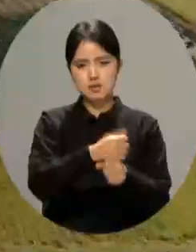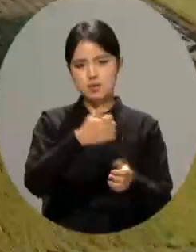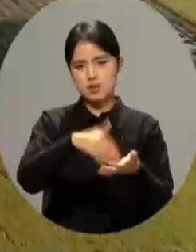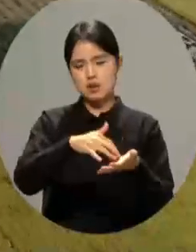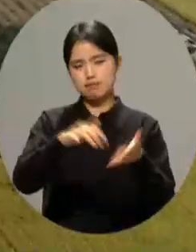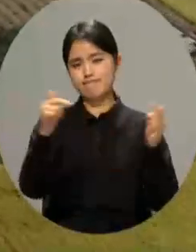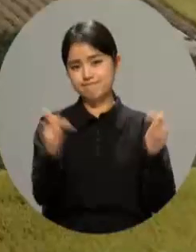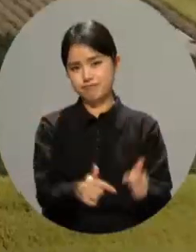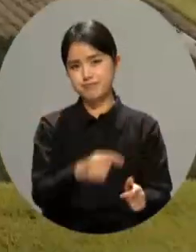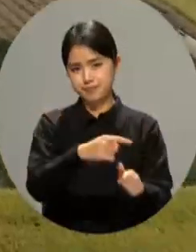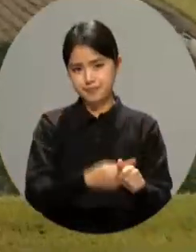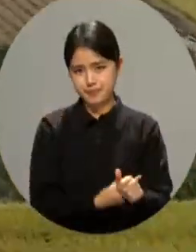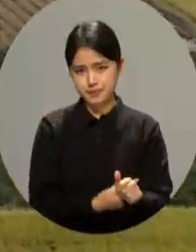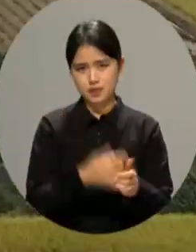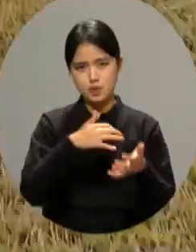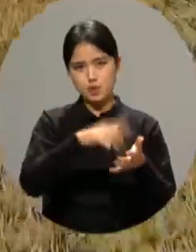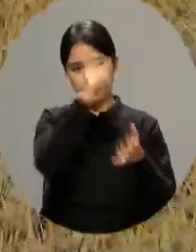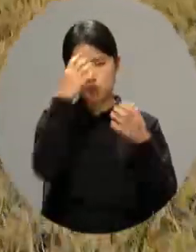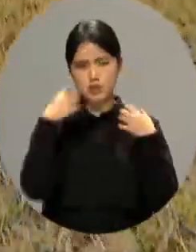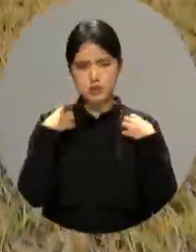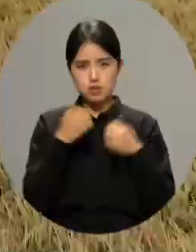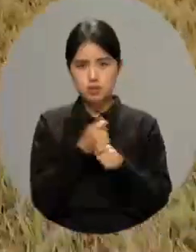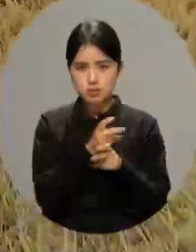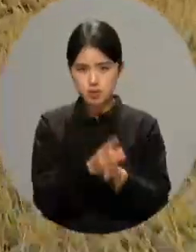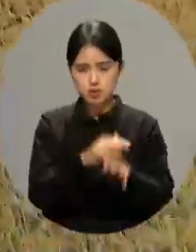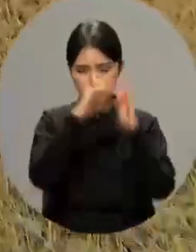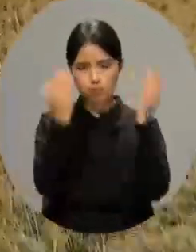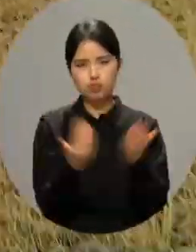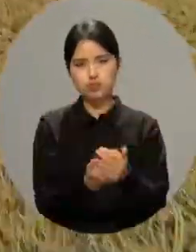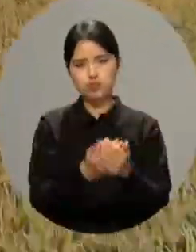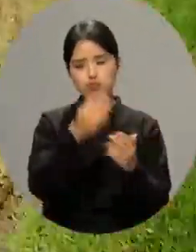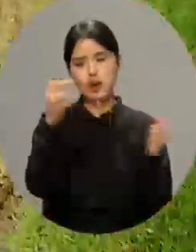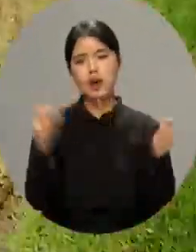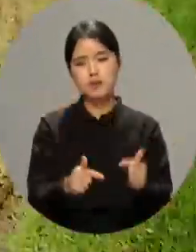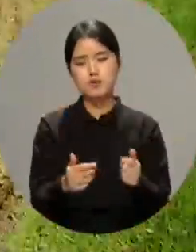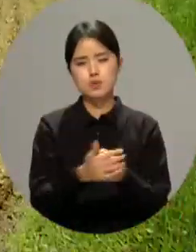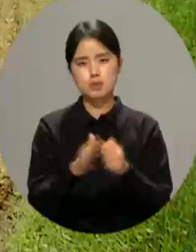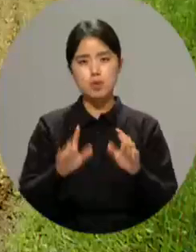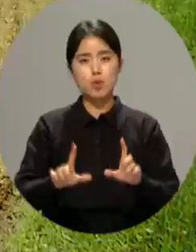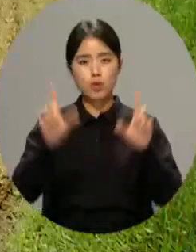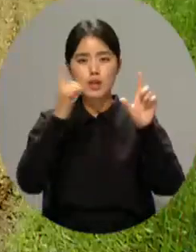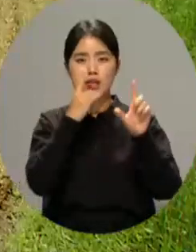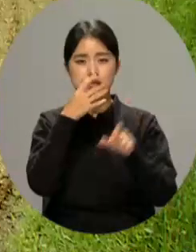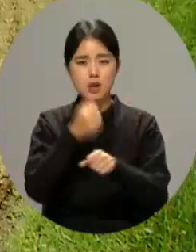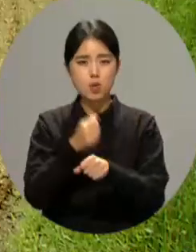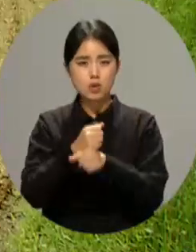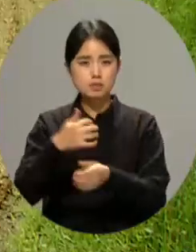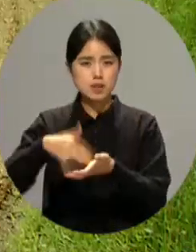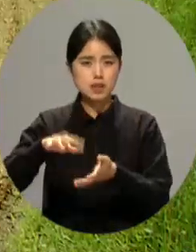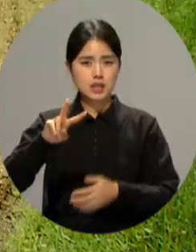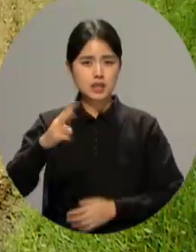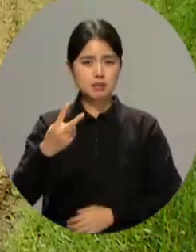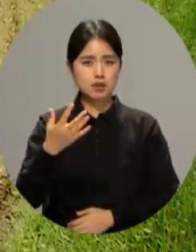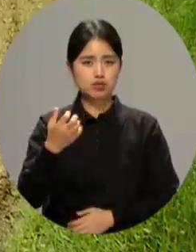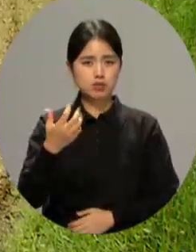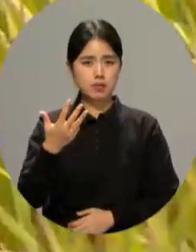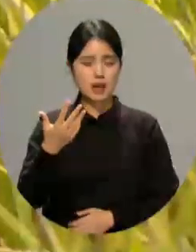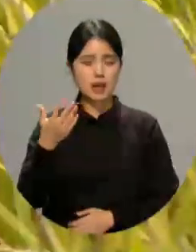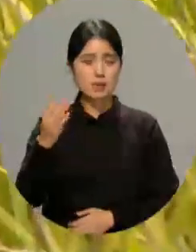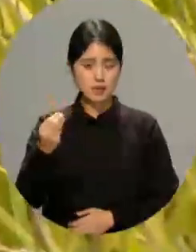감소입니다. 통계청은 재배 면적이 전반적으로 감소하면서 올해 쌀 시장 공급량은 298만